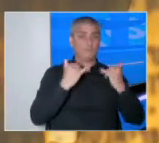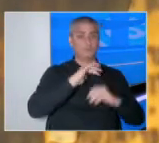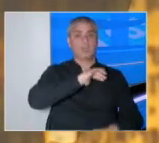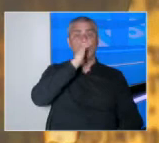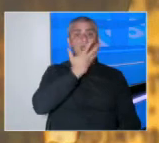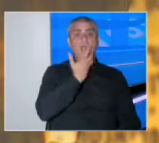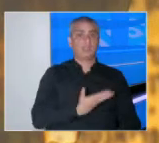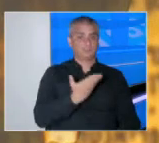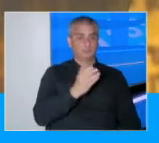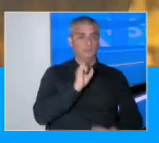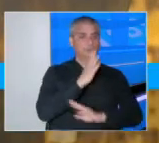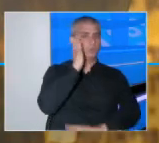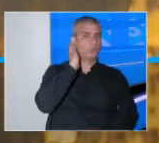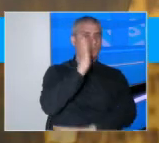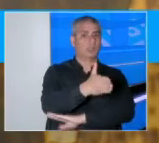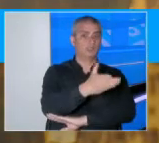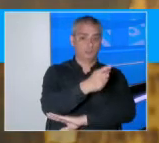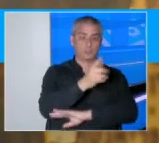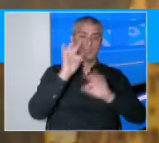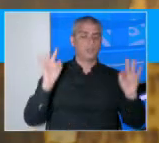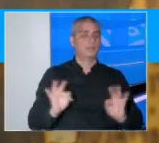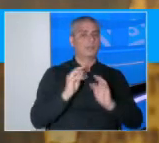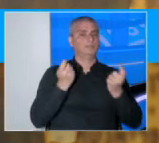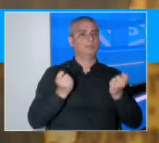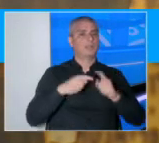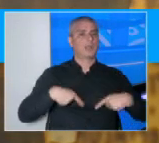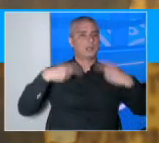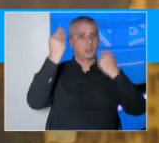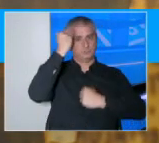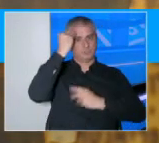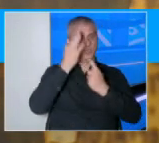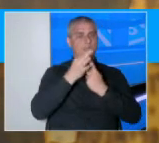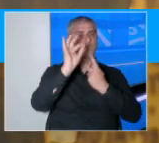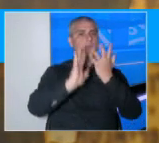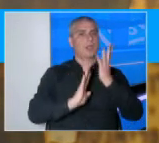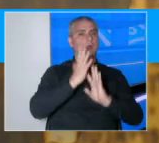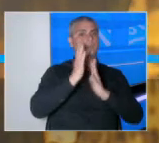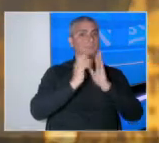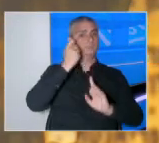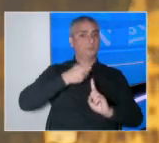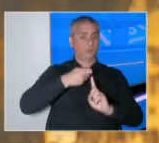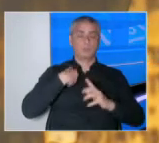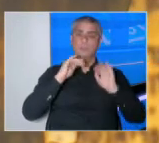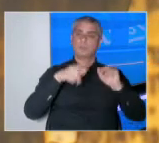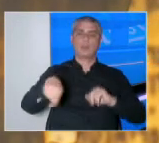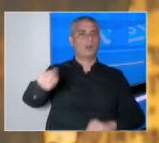להר הרצל בשידור ישיר, לטקס נעילת יום הזיכרון והדלקת המשואות. נאחל לכם